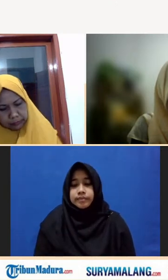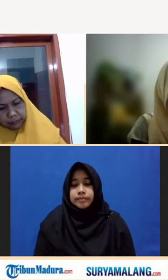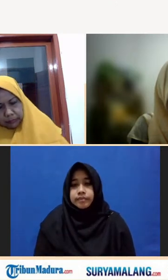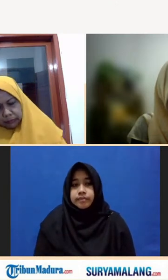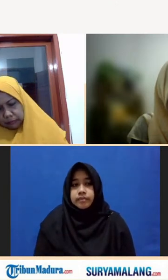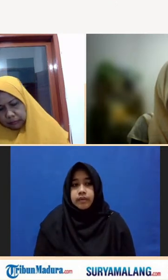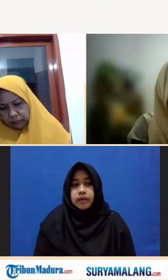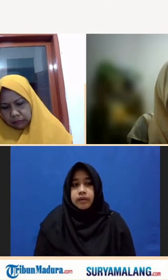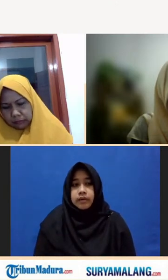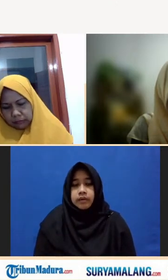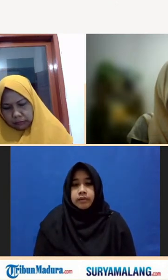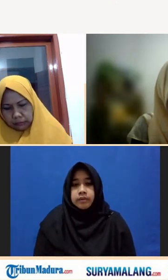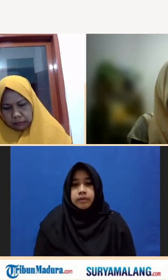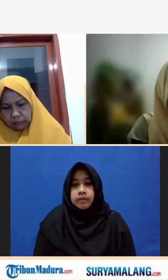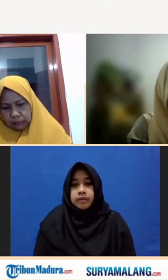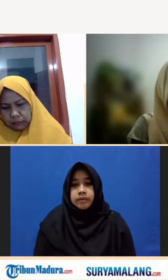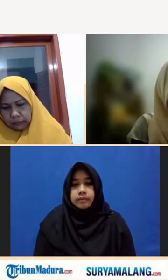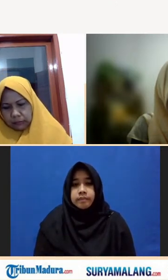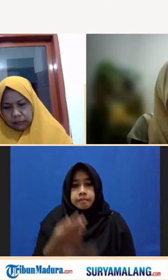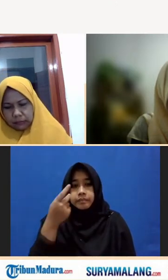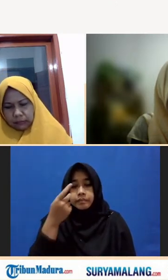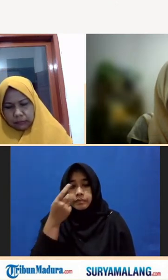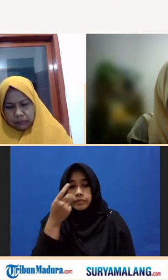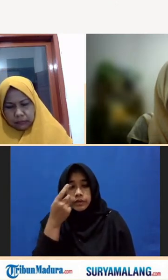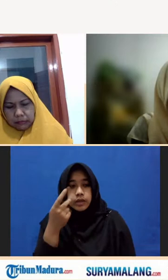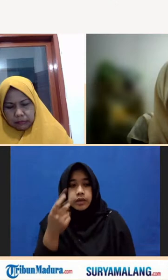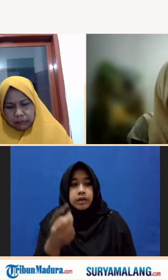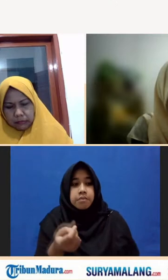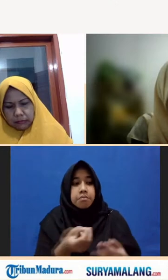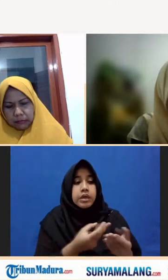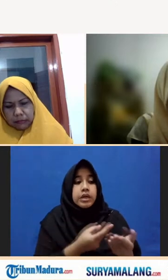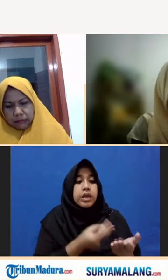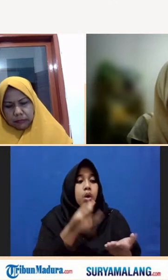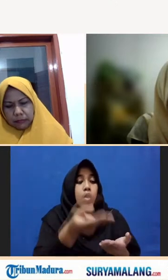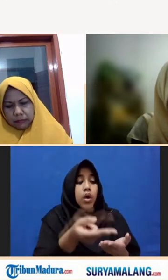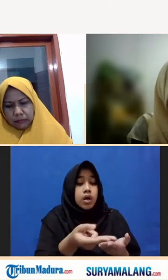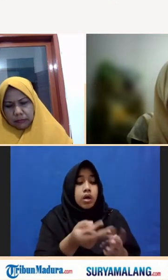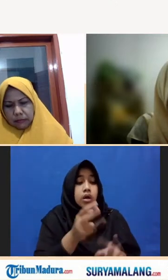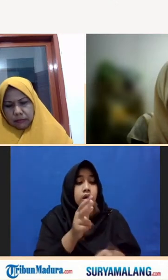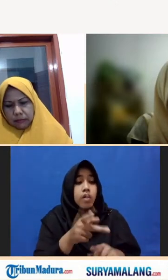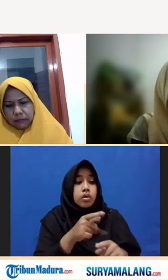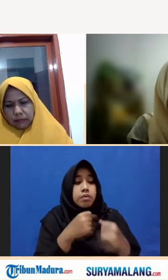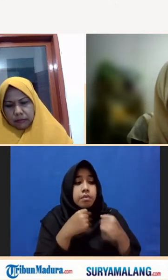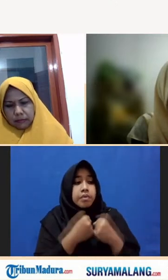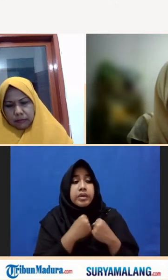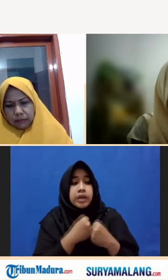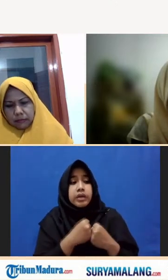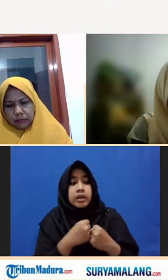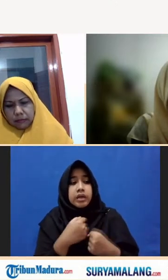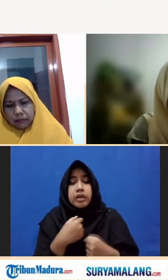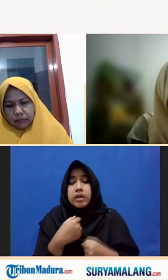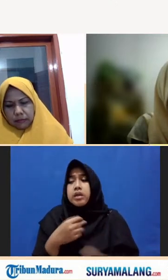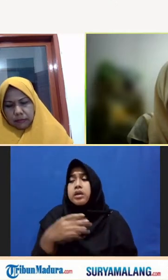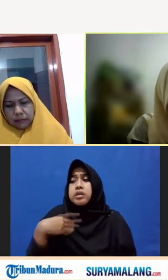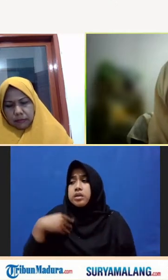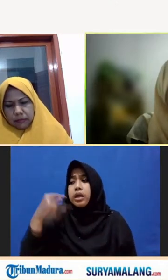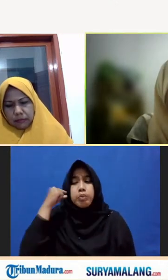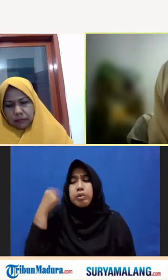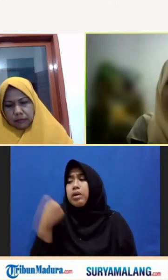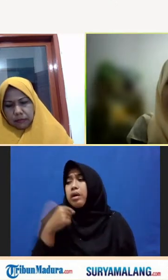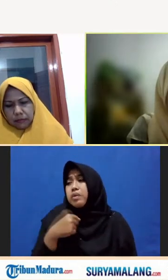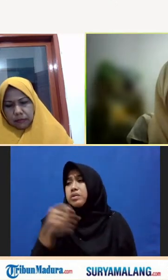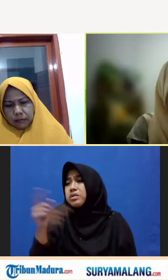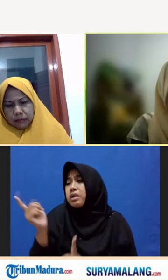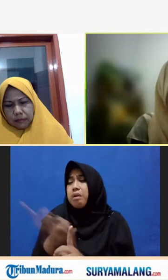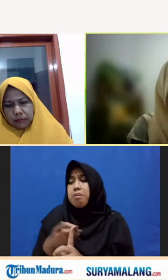Mempertahankan kepemilikan, kita menawarkan untuk berbagi, mereka kalau memilih mempertahankan kan kita juga nggak bisa memaksakan ya Bu. Iya, nggak